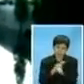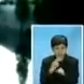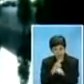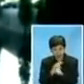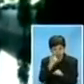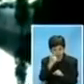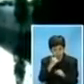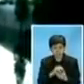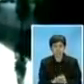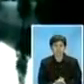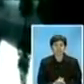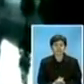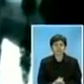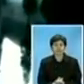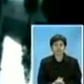ะครับ